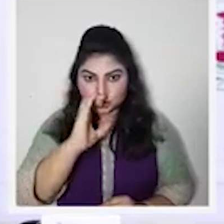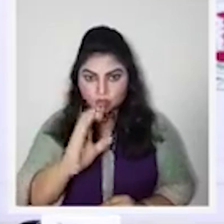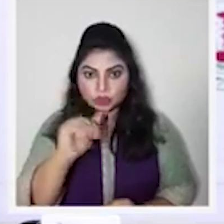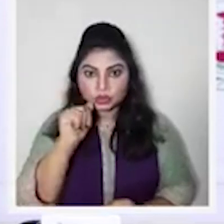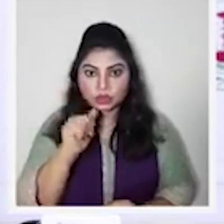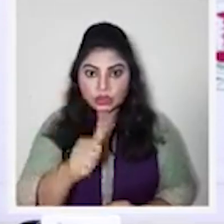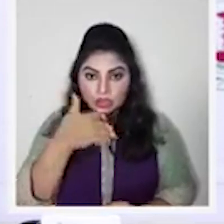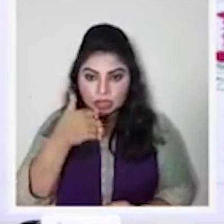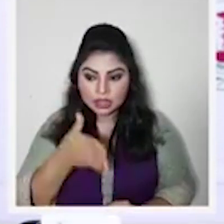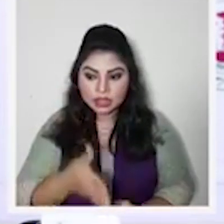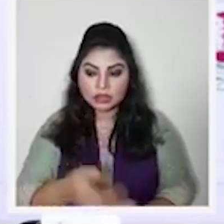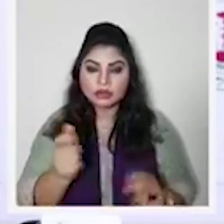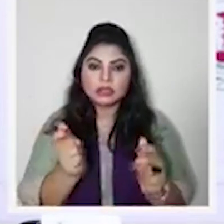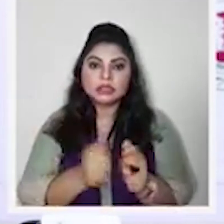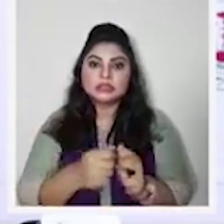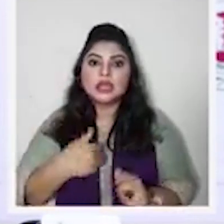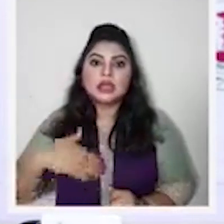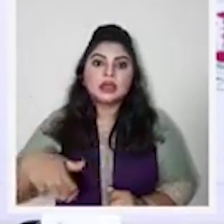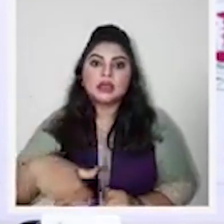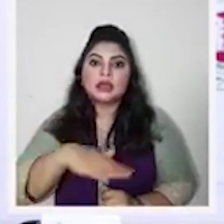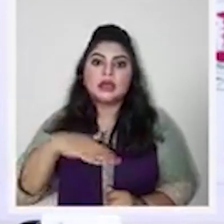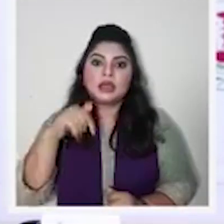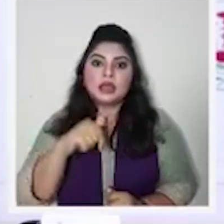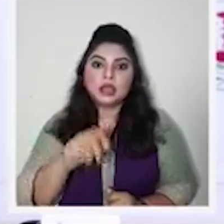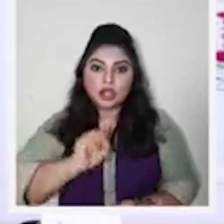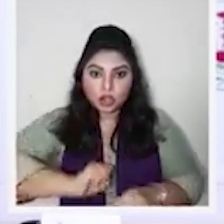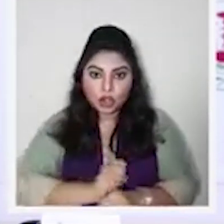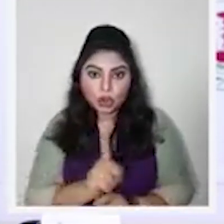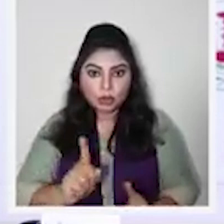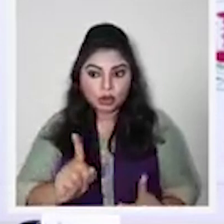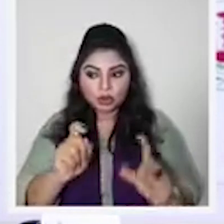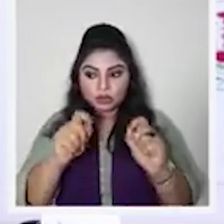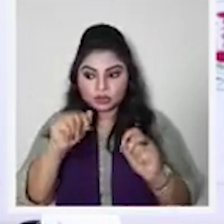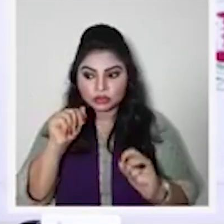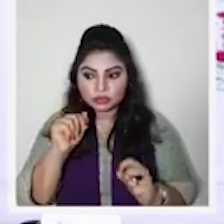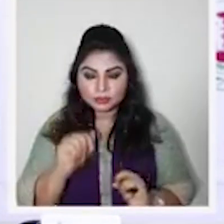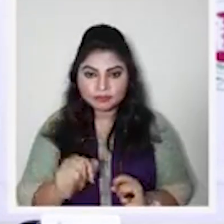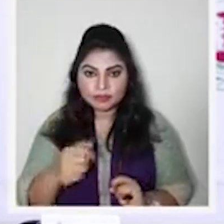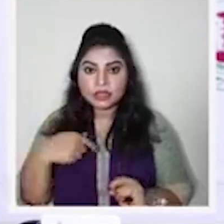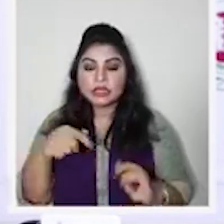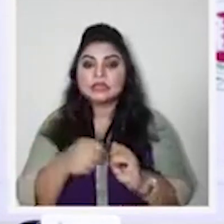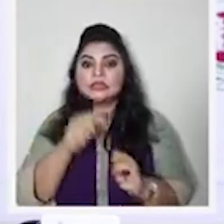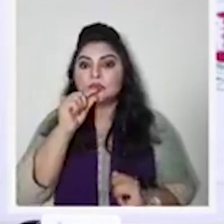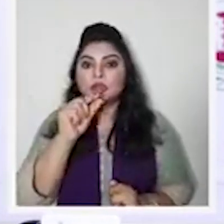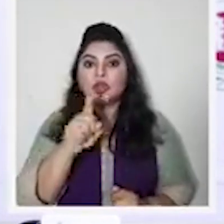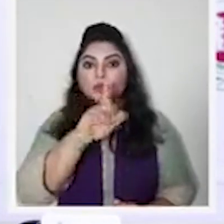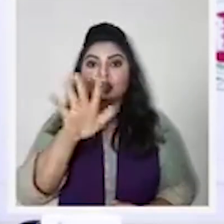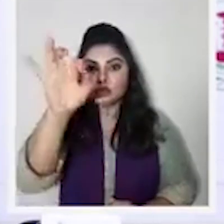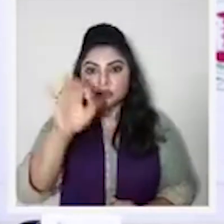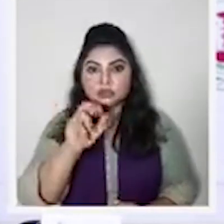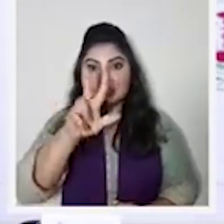পপুলেশন যা ওয়ার্ল্ড ব্যাংক 2019 বলেছে যে 16,30,46,000, এই পপুলেশনের উপর